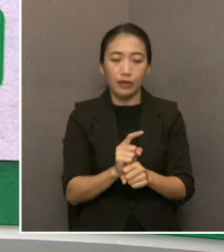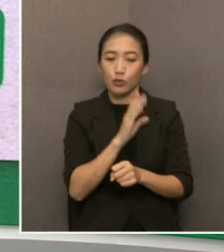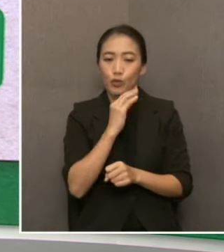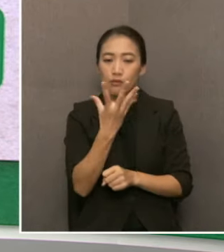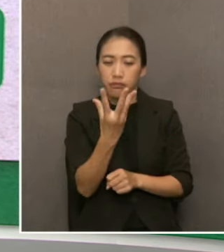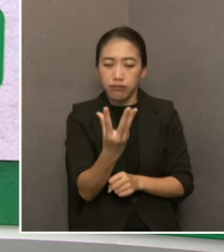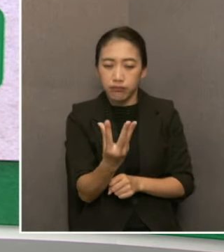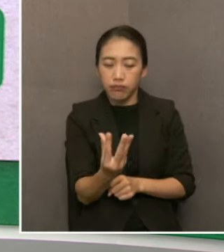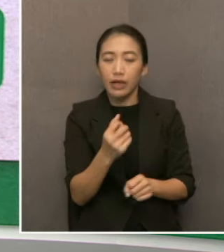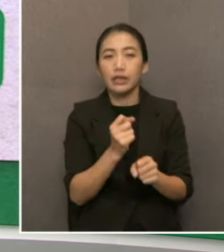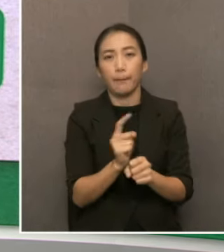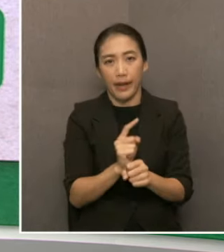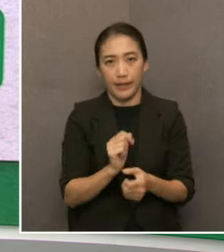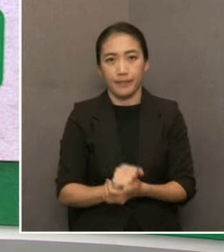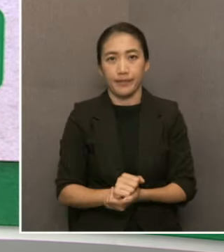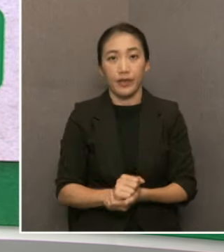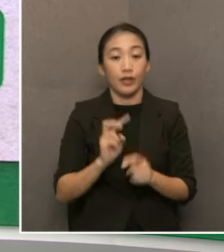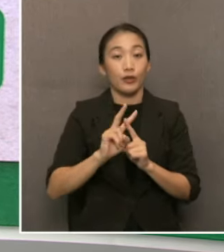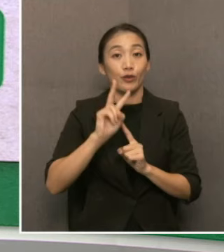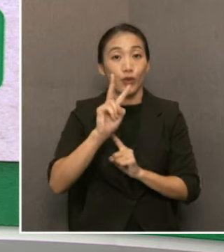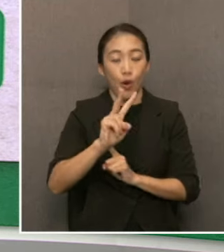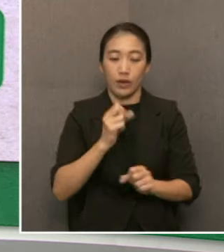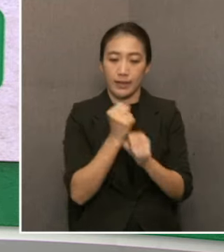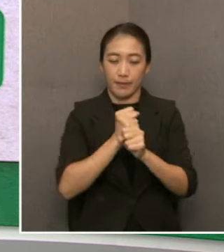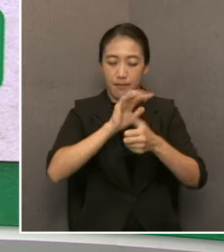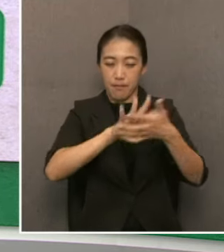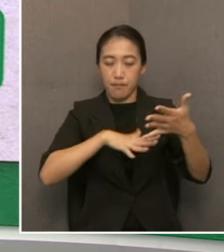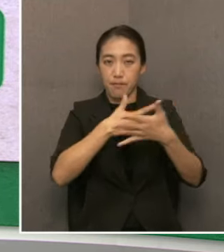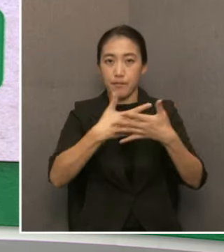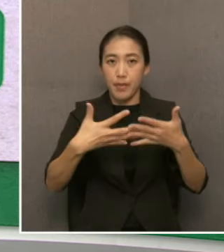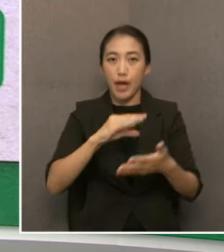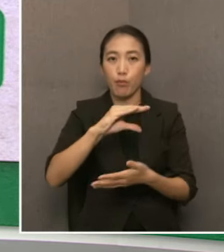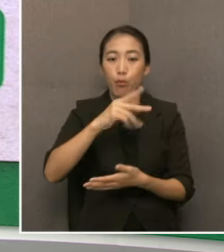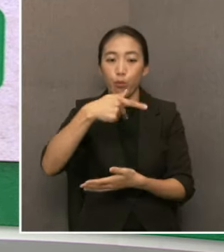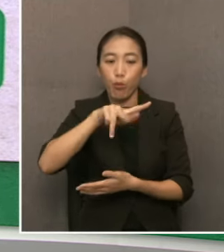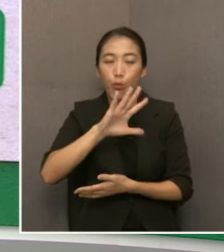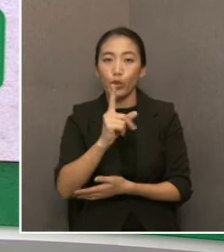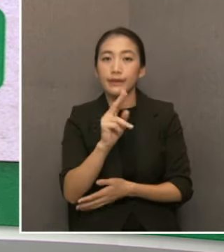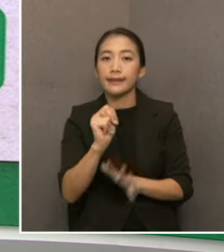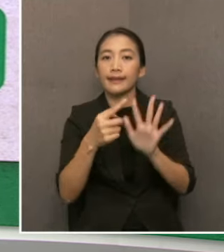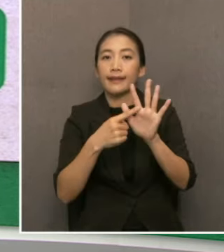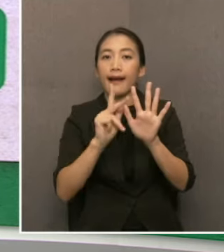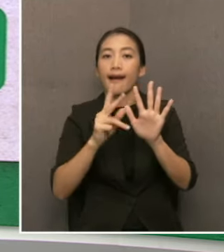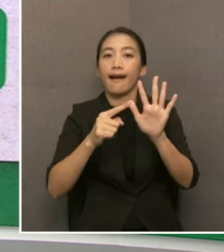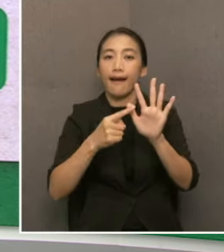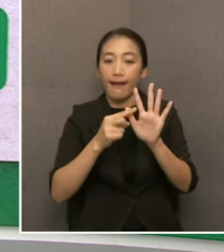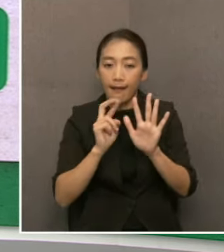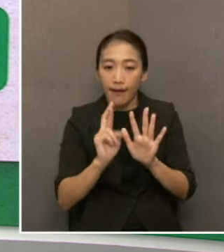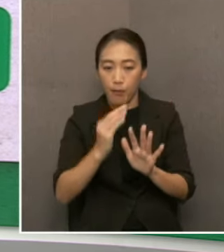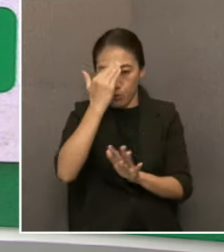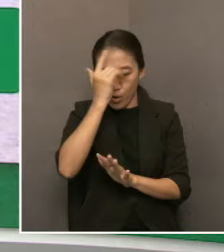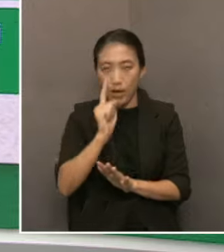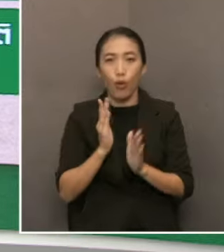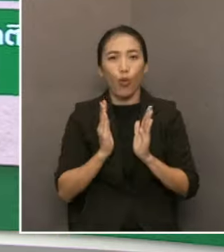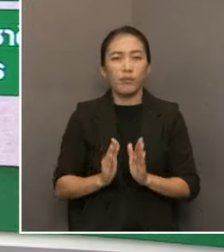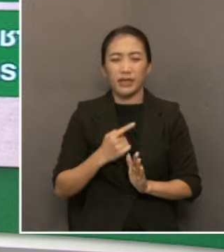ารและ2ร่างแผนโภชนาการแห่งชาติเพื่อลดจำนวนคนขาดแคลนอาหารนั่นเองนะคะทั้งหมดนี้เป้าหมายของประเท